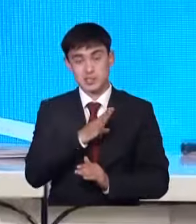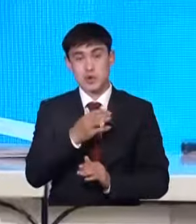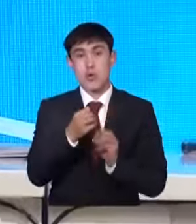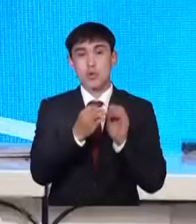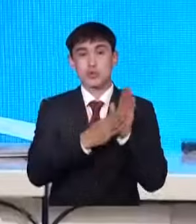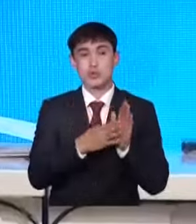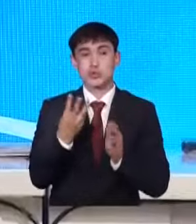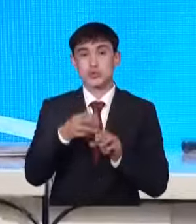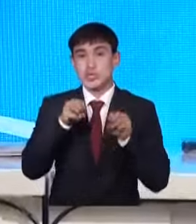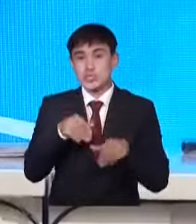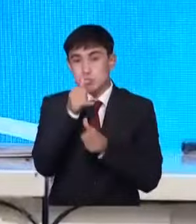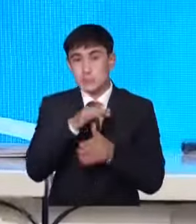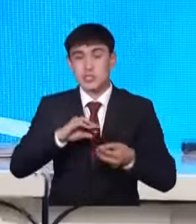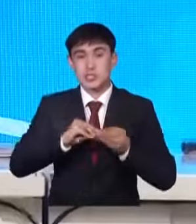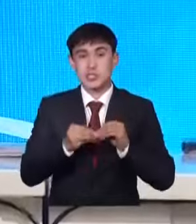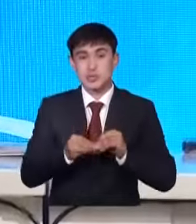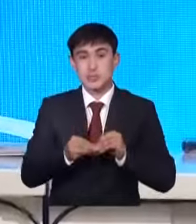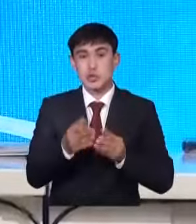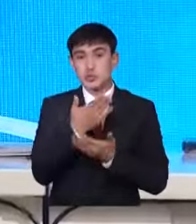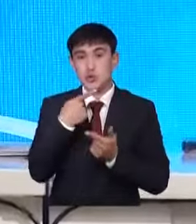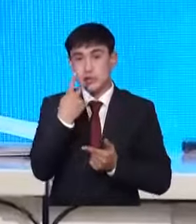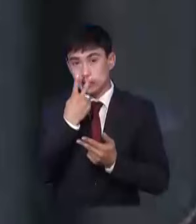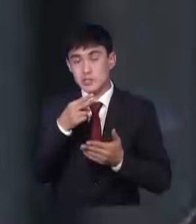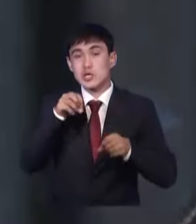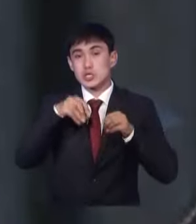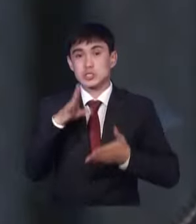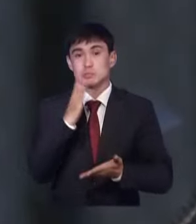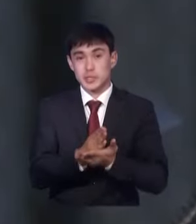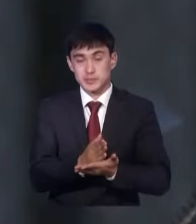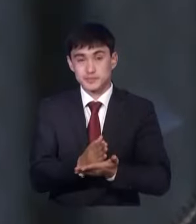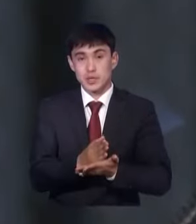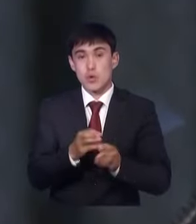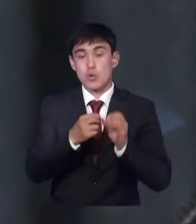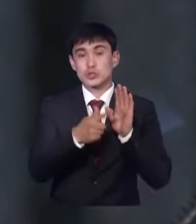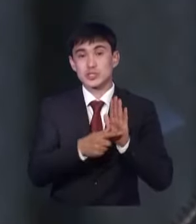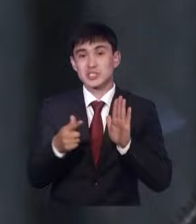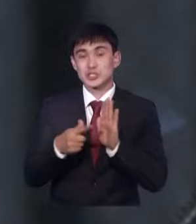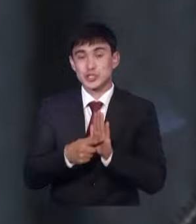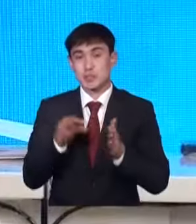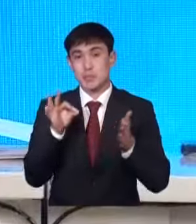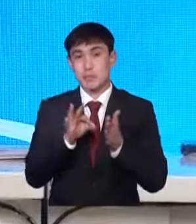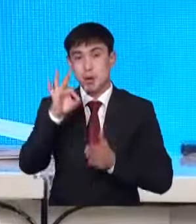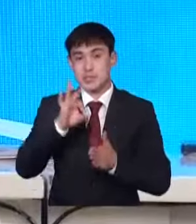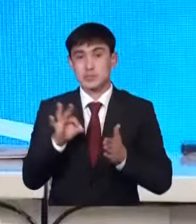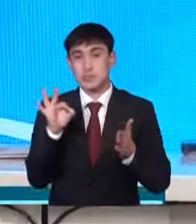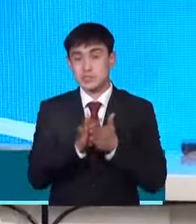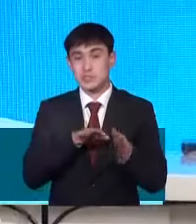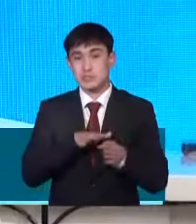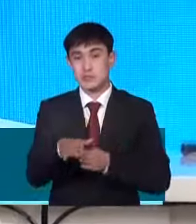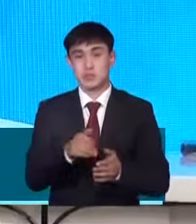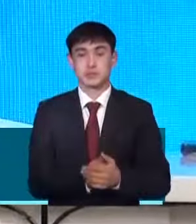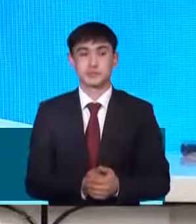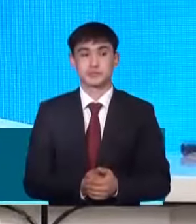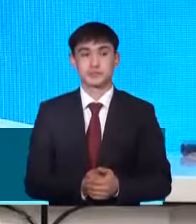19-3% шешілмейтін мәселе жоқ екеніне көзі жеткен, 17-7% өз мақсаттарын айқындаған,